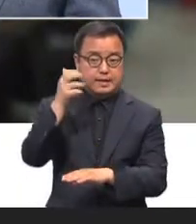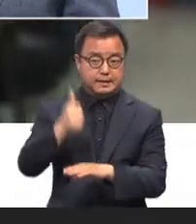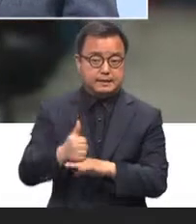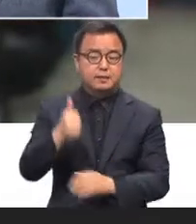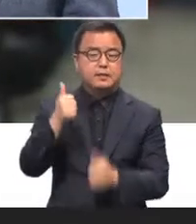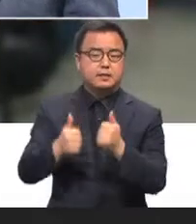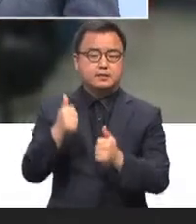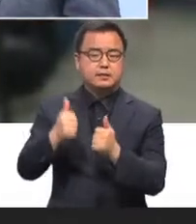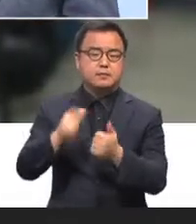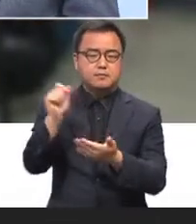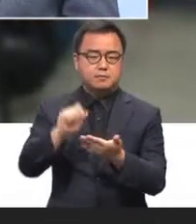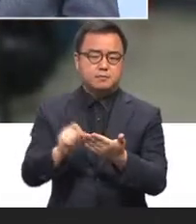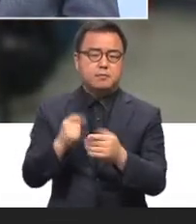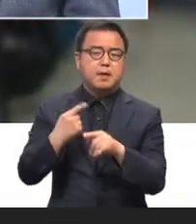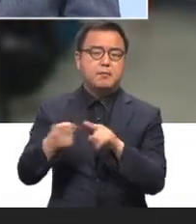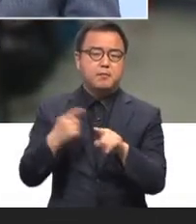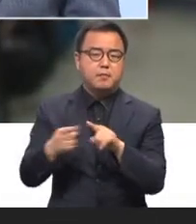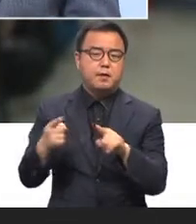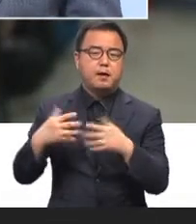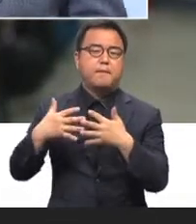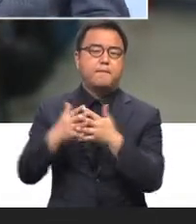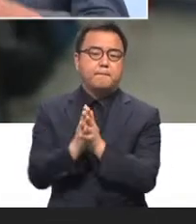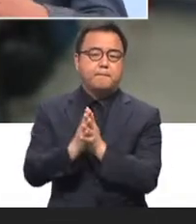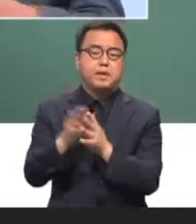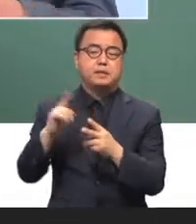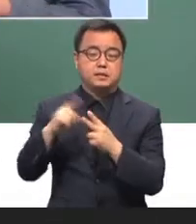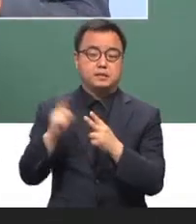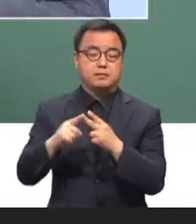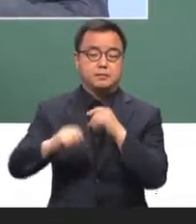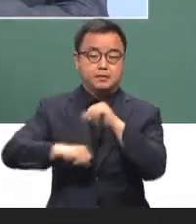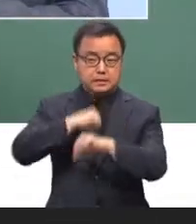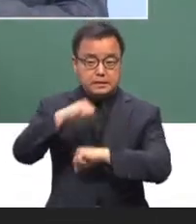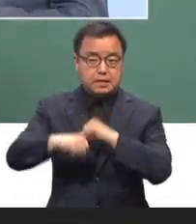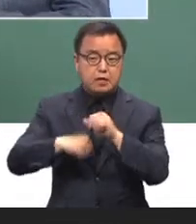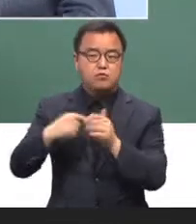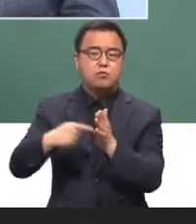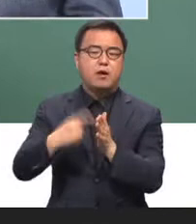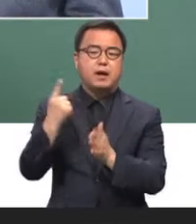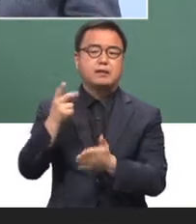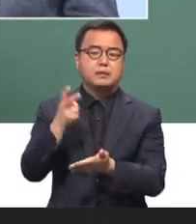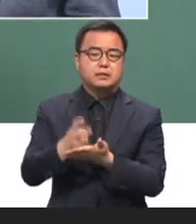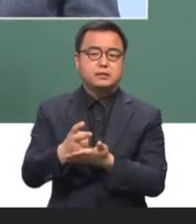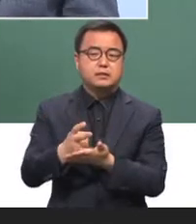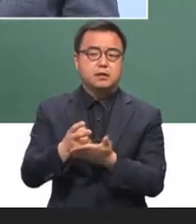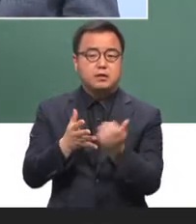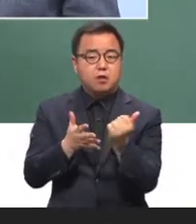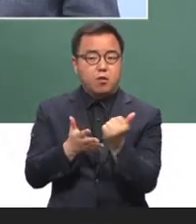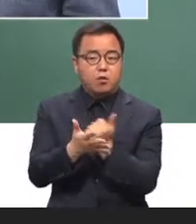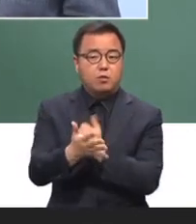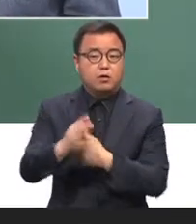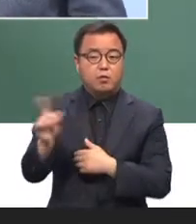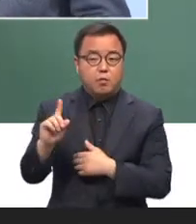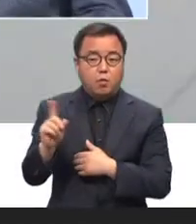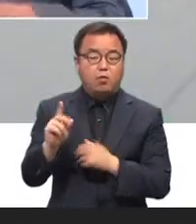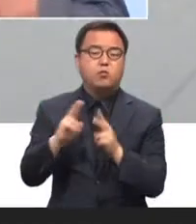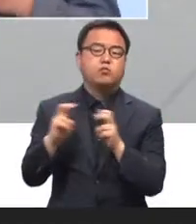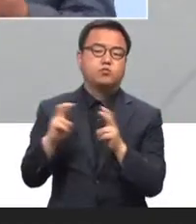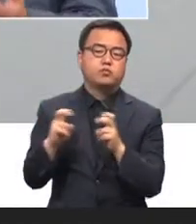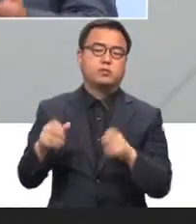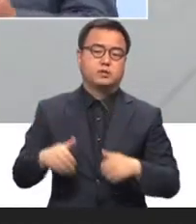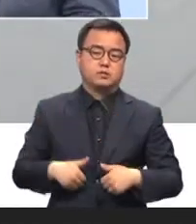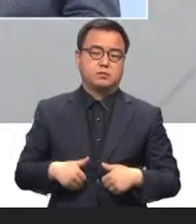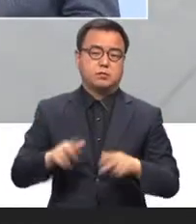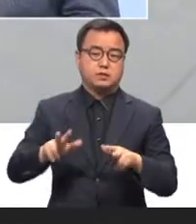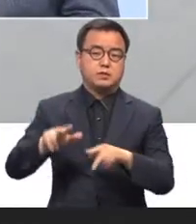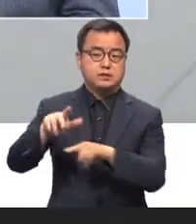패지 라든지 또 자유학기제 이런 부분이 어떤 영향을 미쳤는지 분석이 필요하고 또 지금 농어